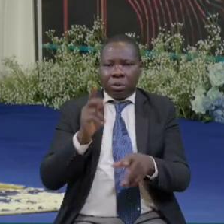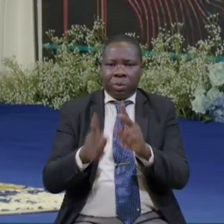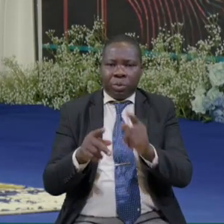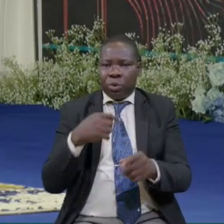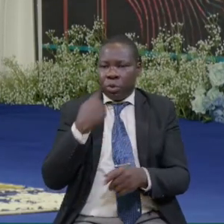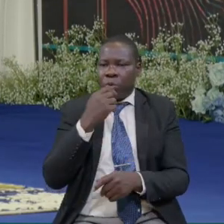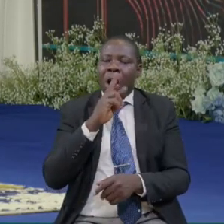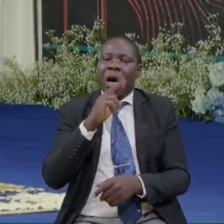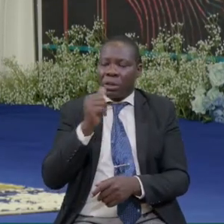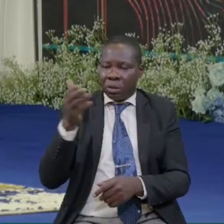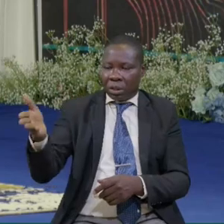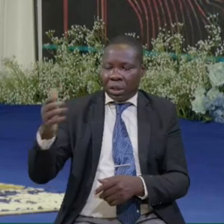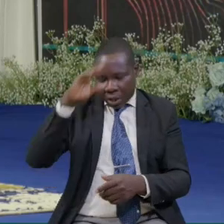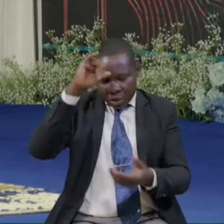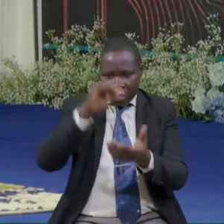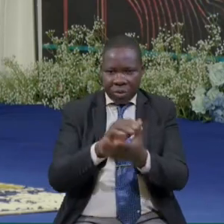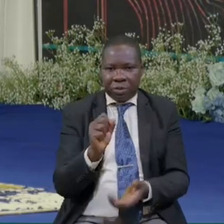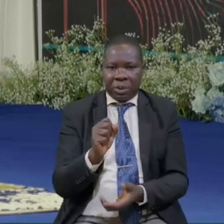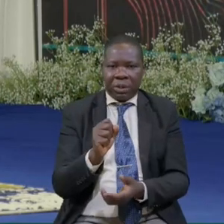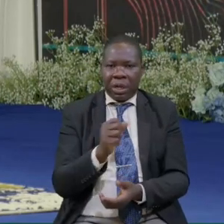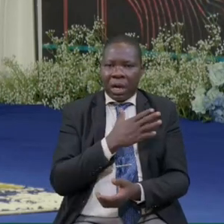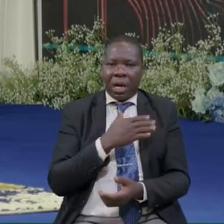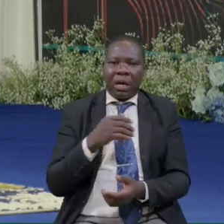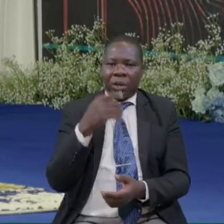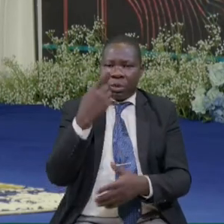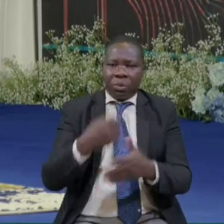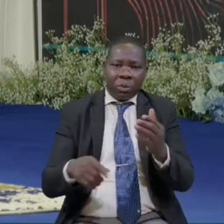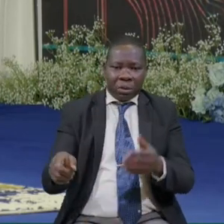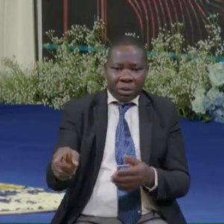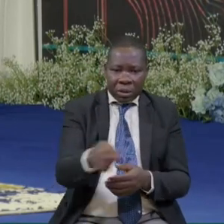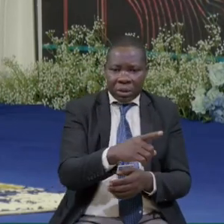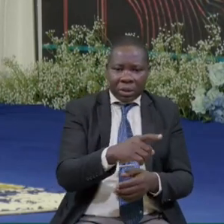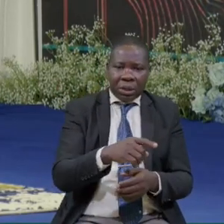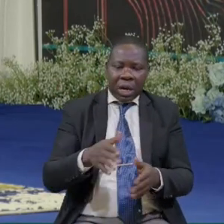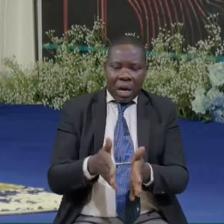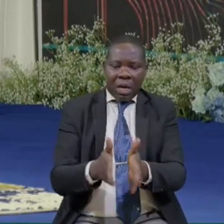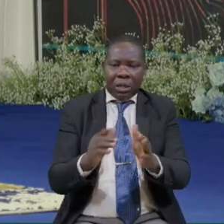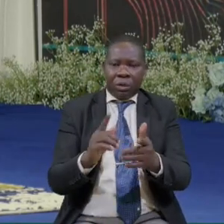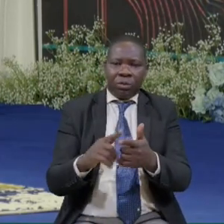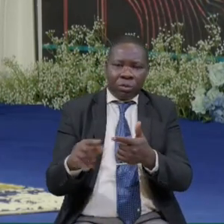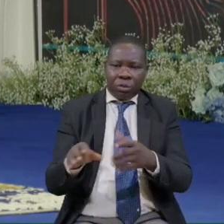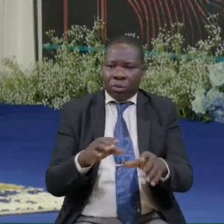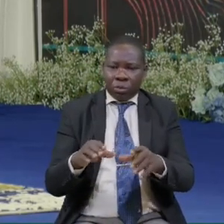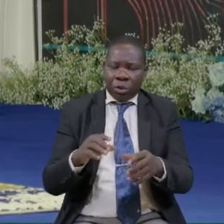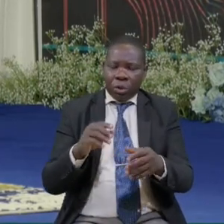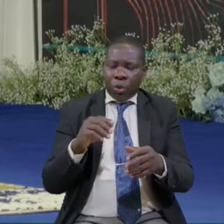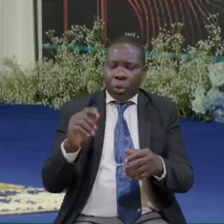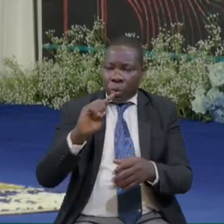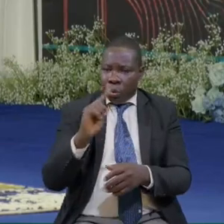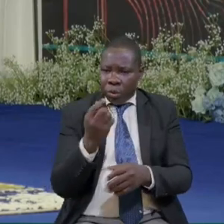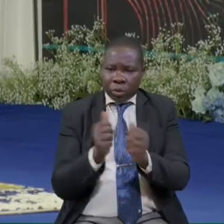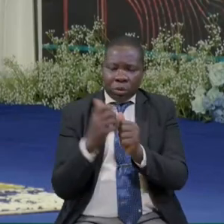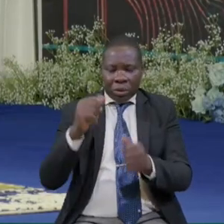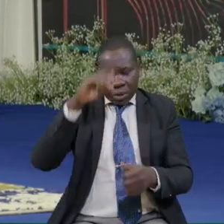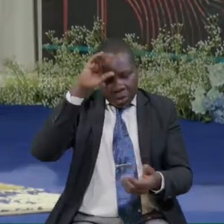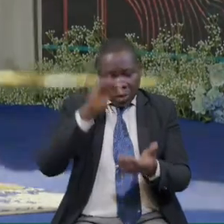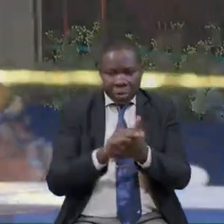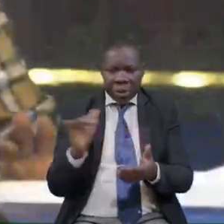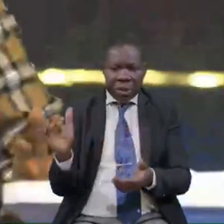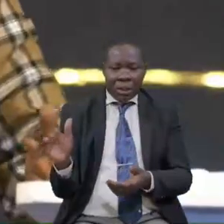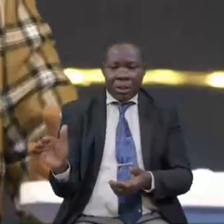d'autres qui ne sont pas leur époux, épouse, ce qu'ils doivent faire avec leur